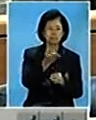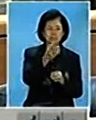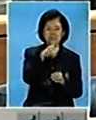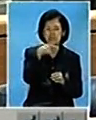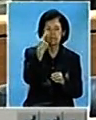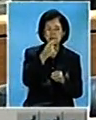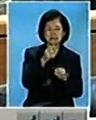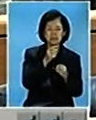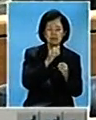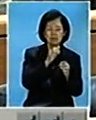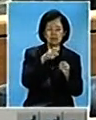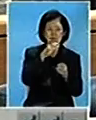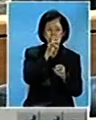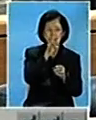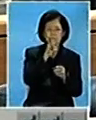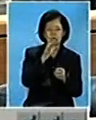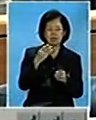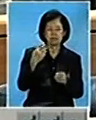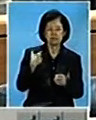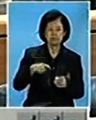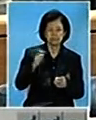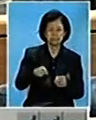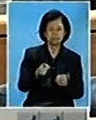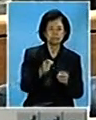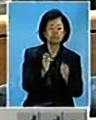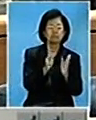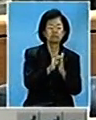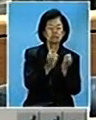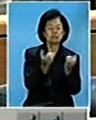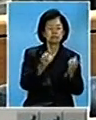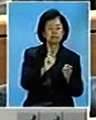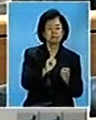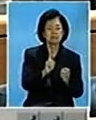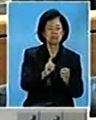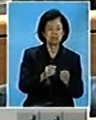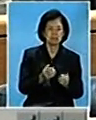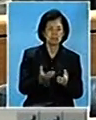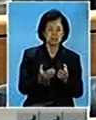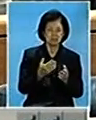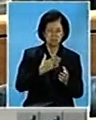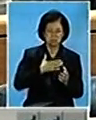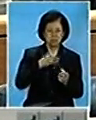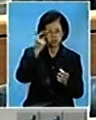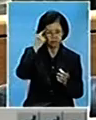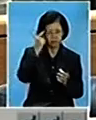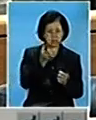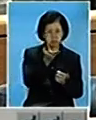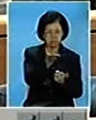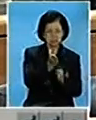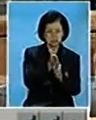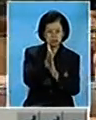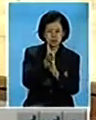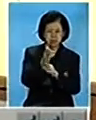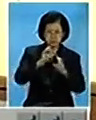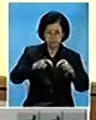พากษ์วิจารณ์ศาลรัฐธรรมนูญยังไงก็ตามผมนั้นยังเชื่อมั่นในความซื่อสัตย์สุจริตในการวินิจฉั